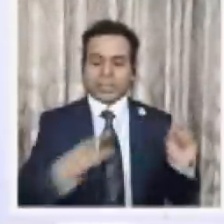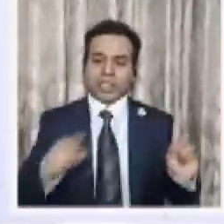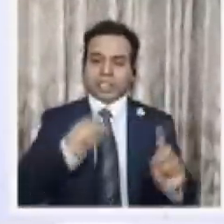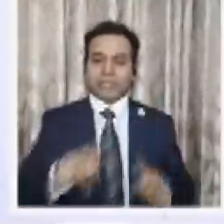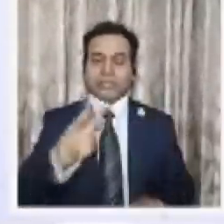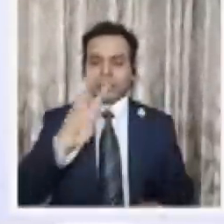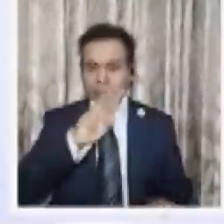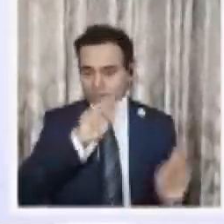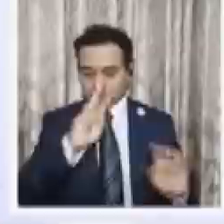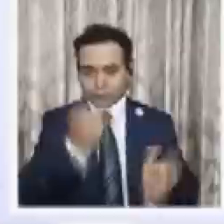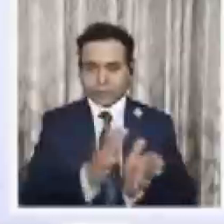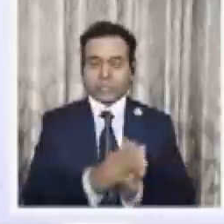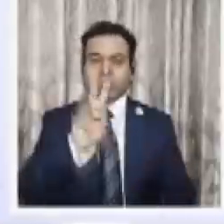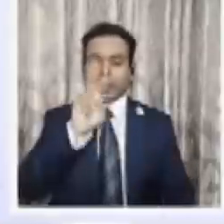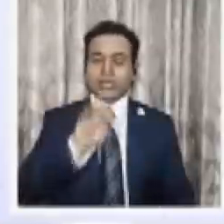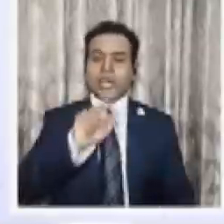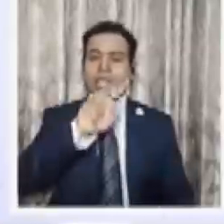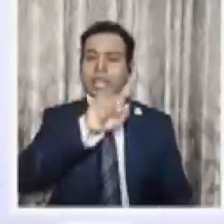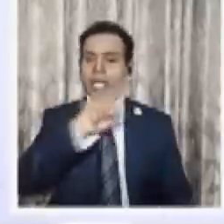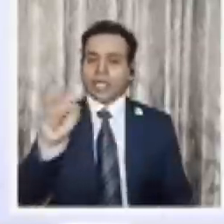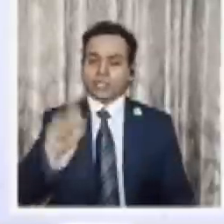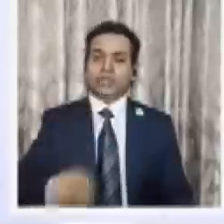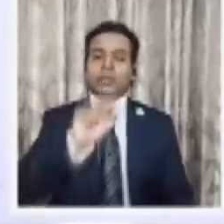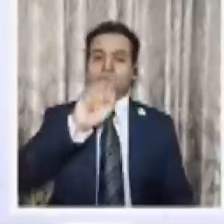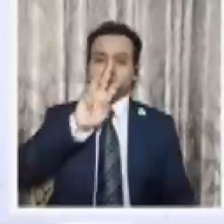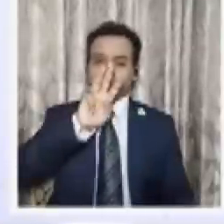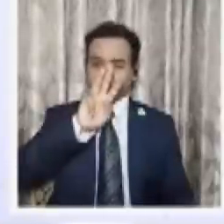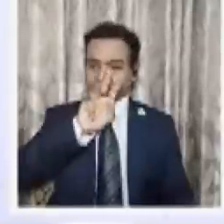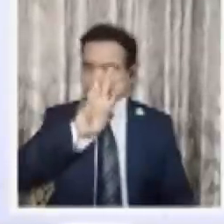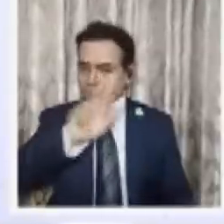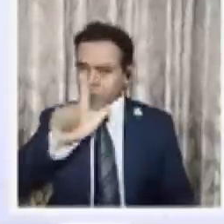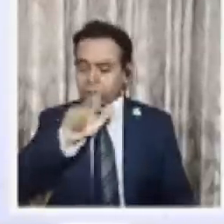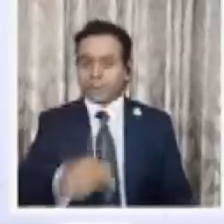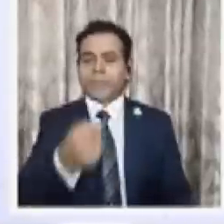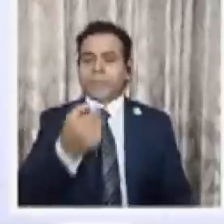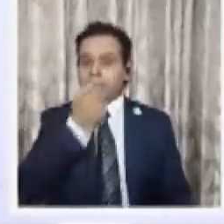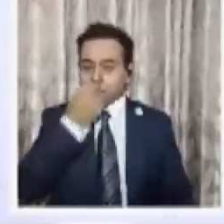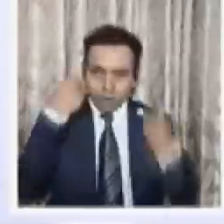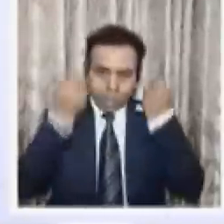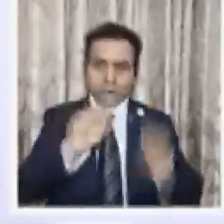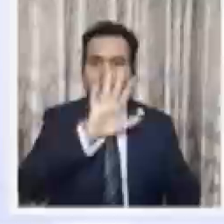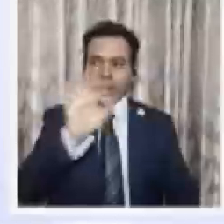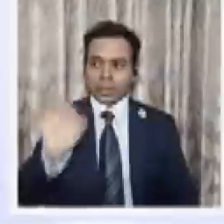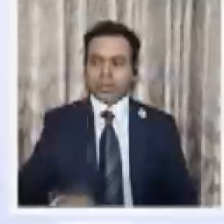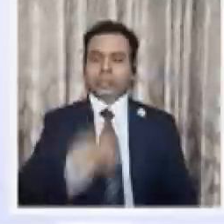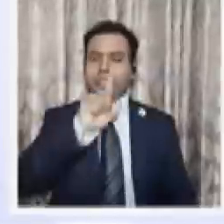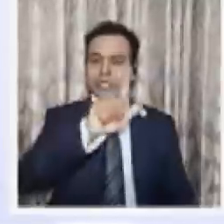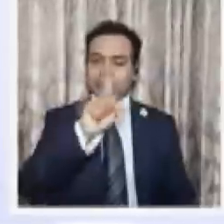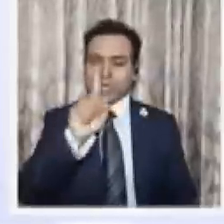পুরুষ 34 জন, নারী 7 জন। এ পর্যন্ত পুরুষ মৃত্যুবরণ করেছেন 2,138 জন,